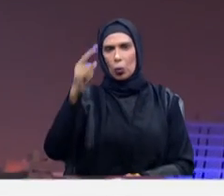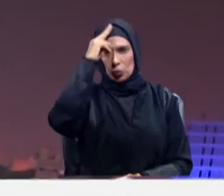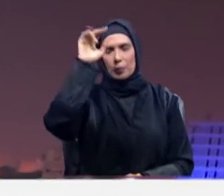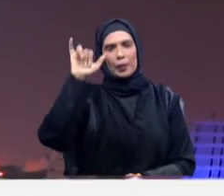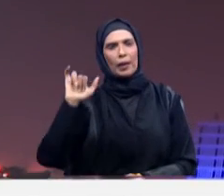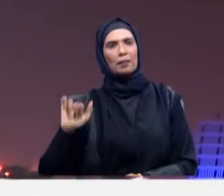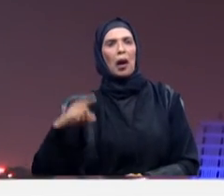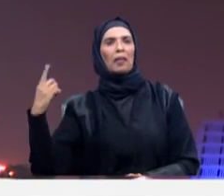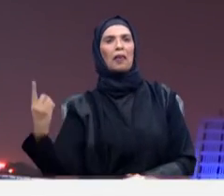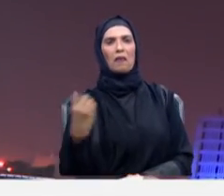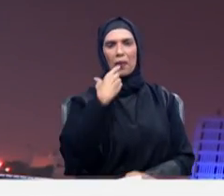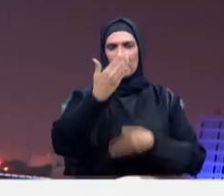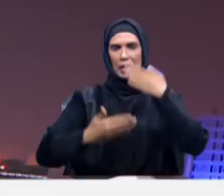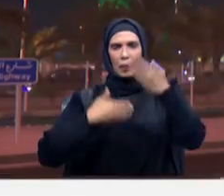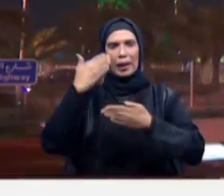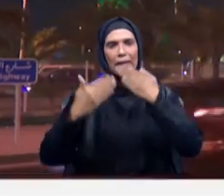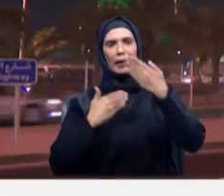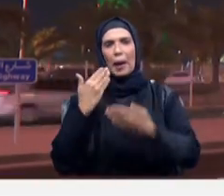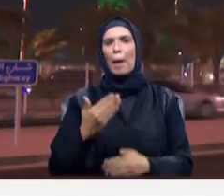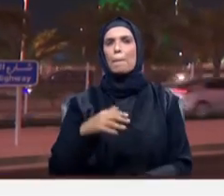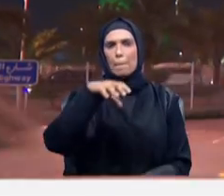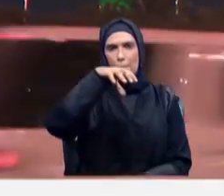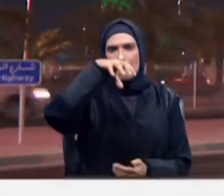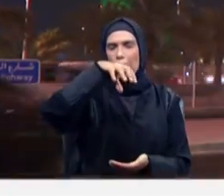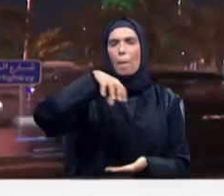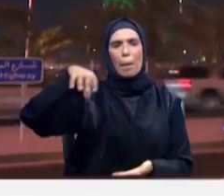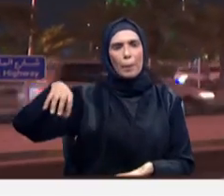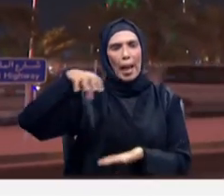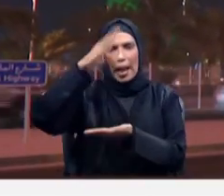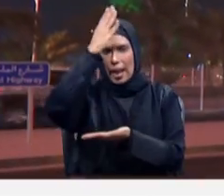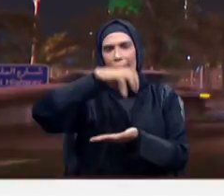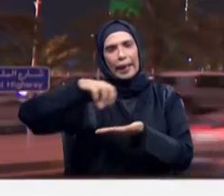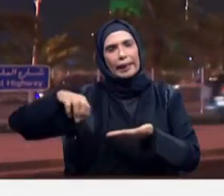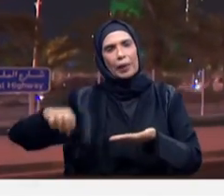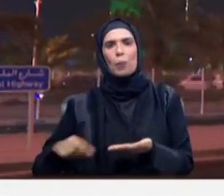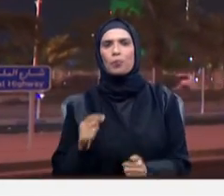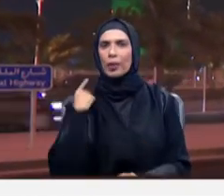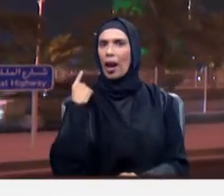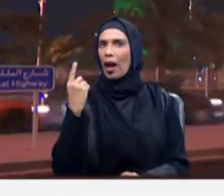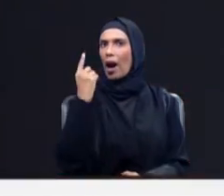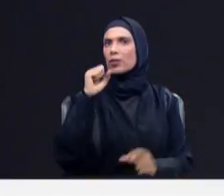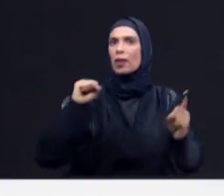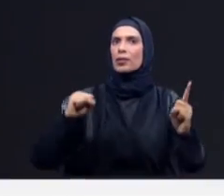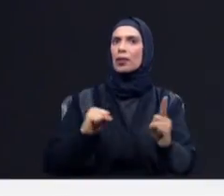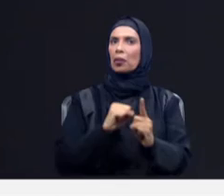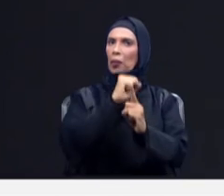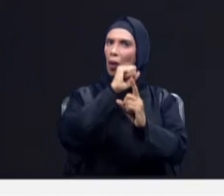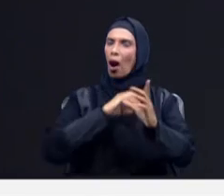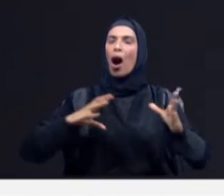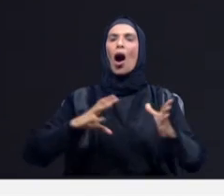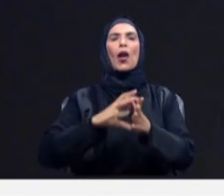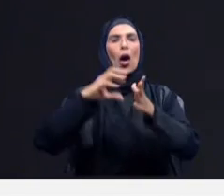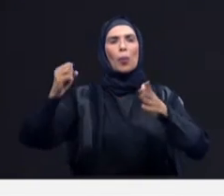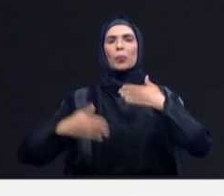به العلاقات الثنائية بين المملكتين بالعديد من المميزات والخصائص المهمة تجعل منها نموذجا في